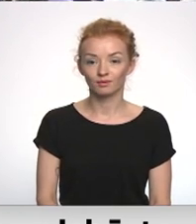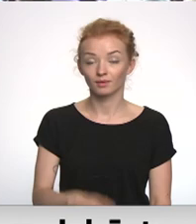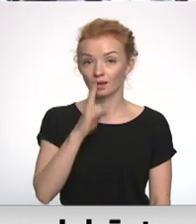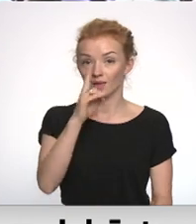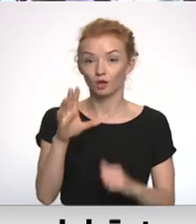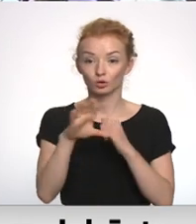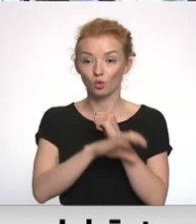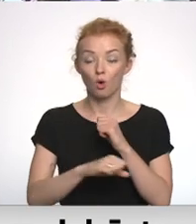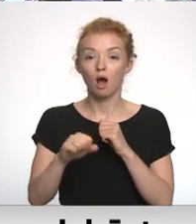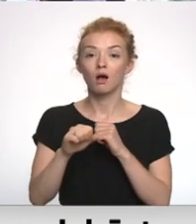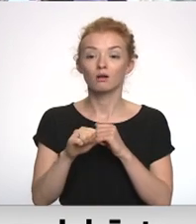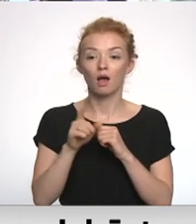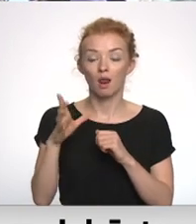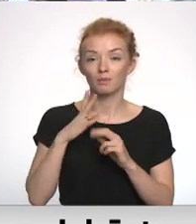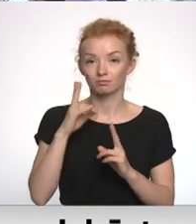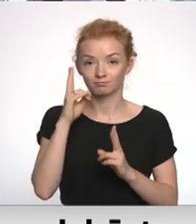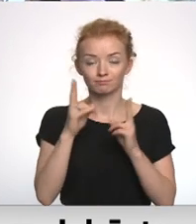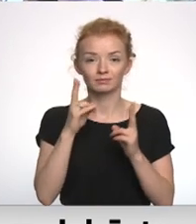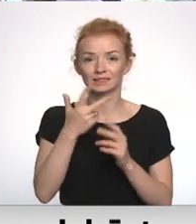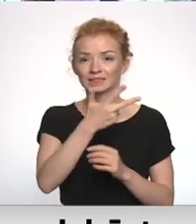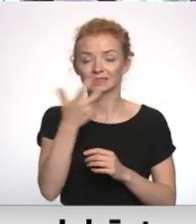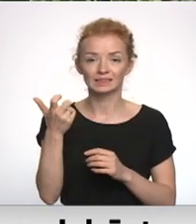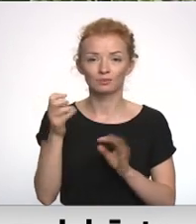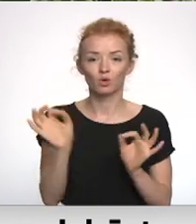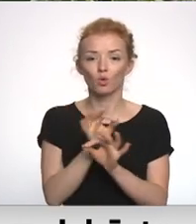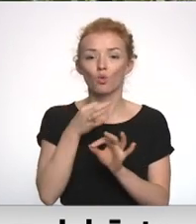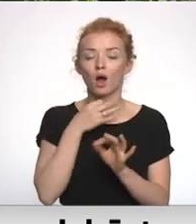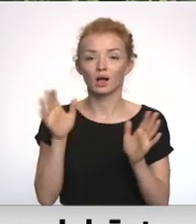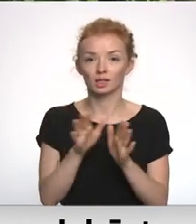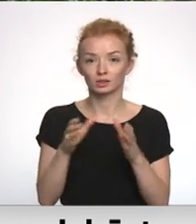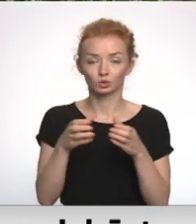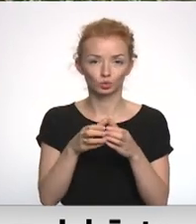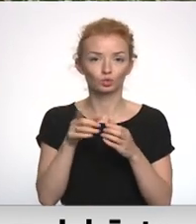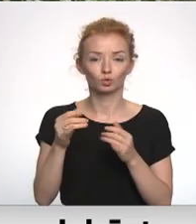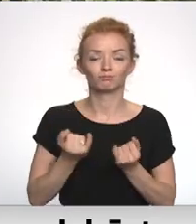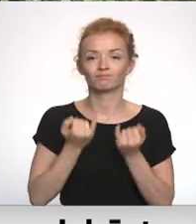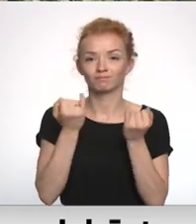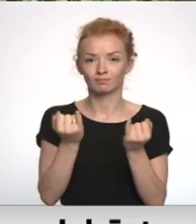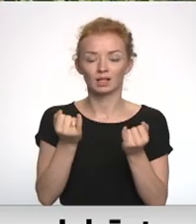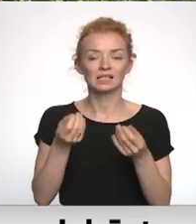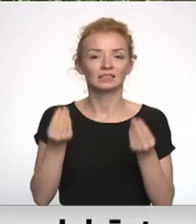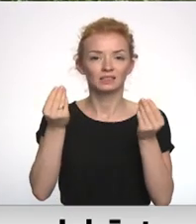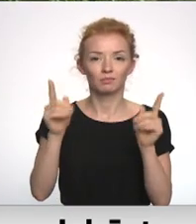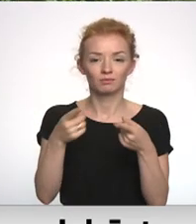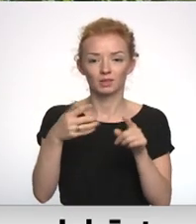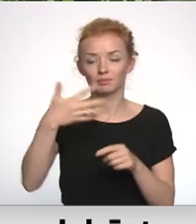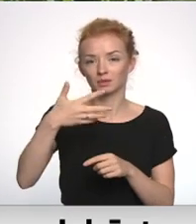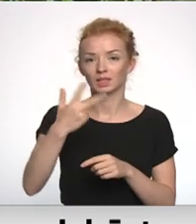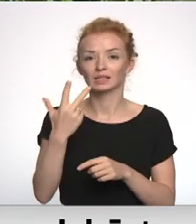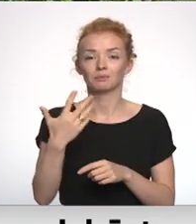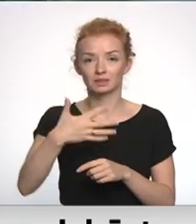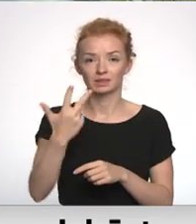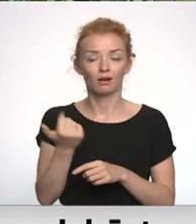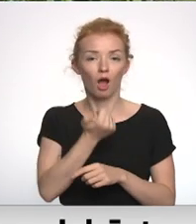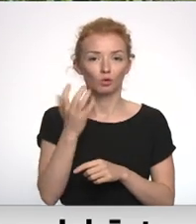Nedēļas nogalē Baldoni pieskantināja vairāk nekā 300 koristu. Dziesmas par godu izcilajam diriģentam, kurš 53 gadus bija